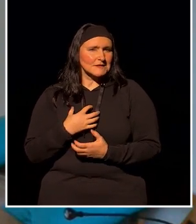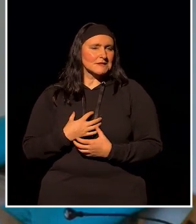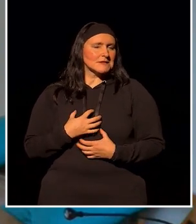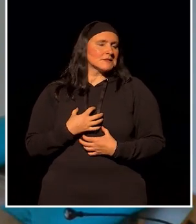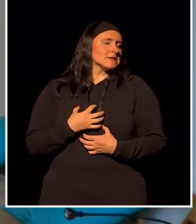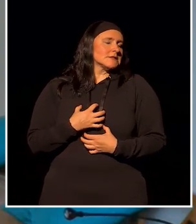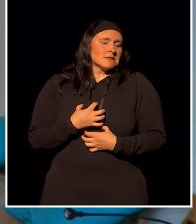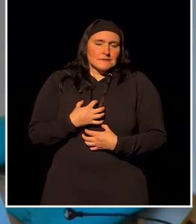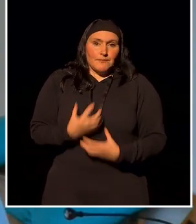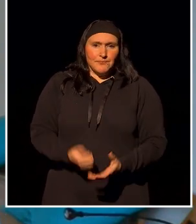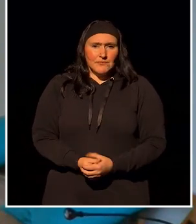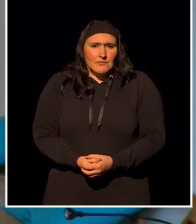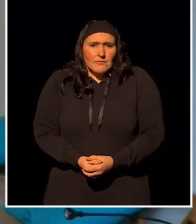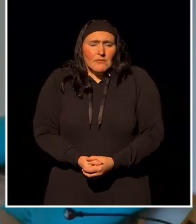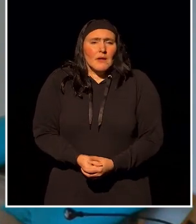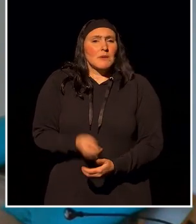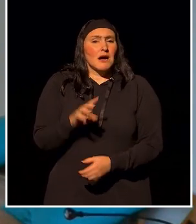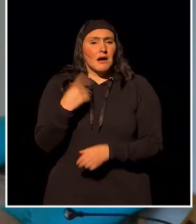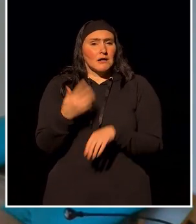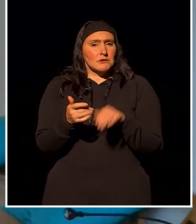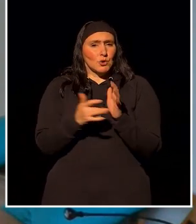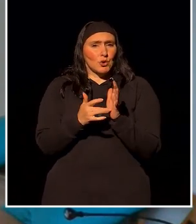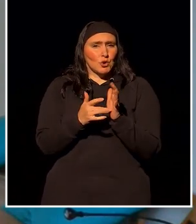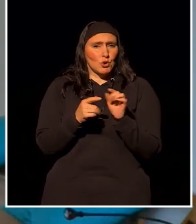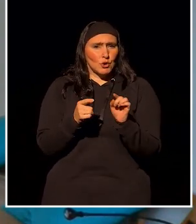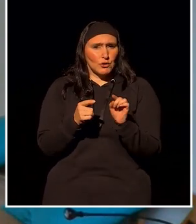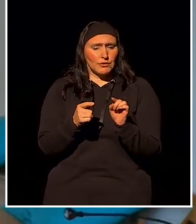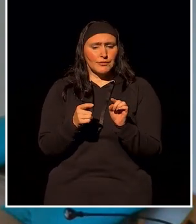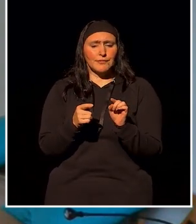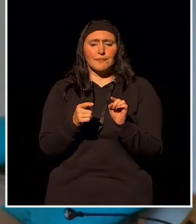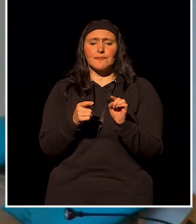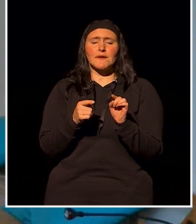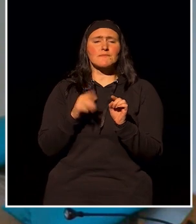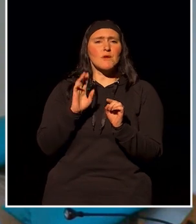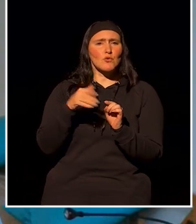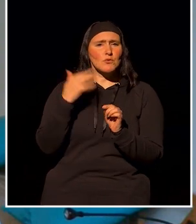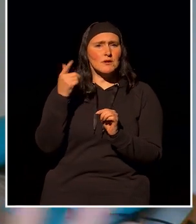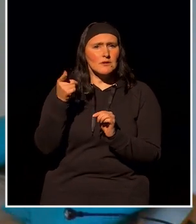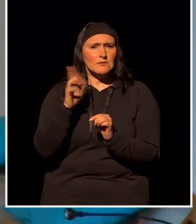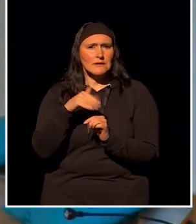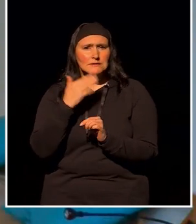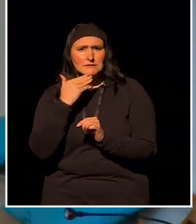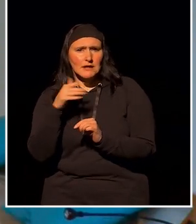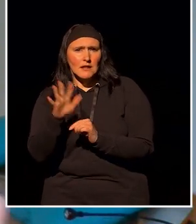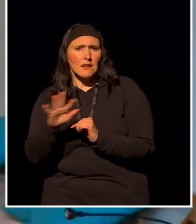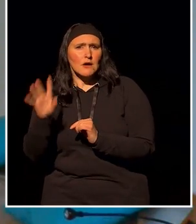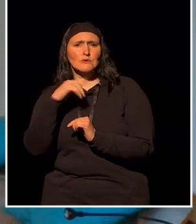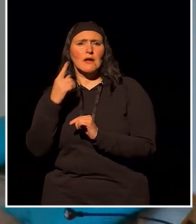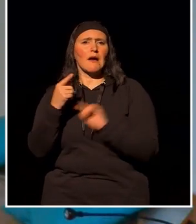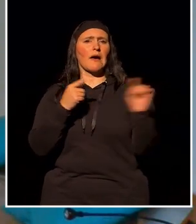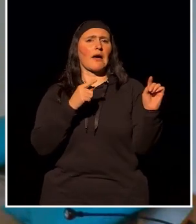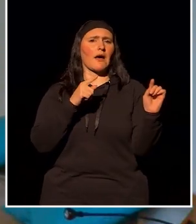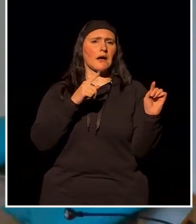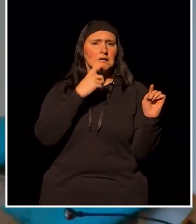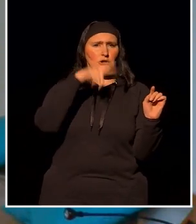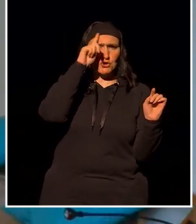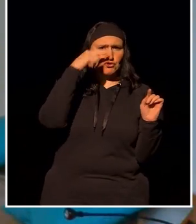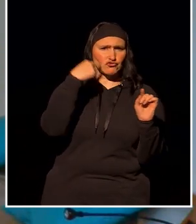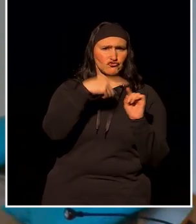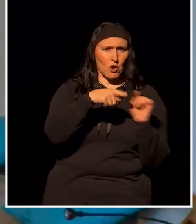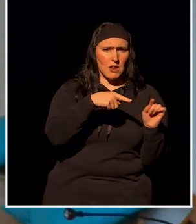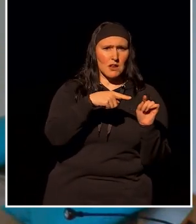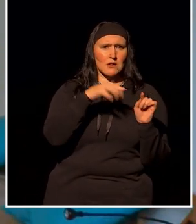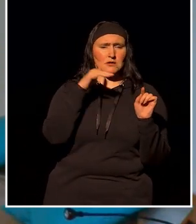diese Diskussion um deutsche Schuld ja auch so eine merkwürdige, spätestens seit dem Historikerstreit, aber in Wirklichkeit auch schon